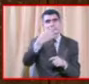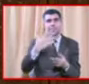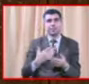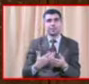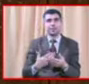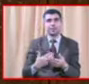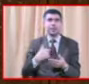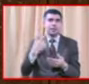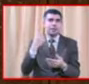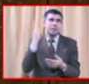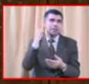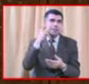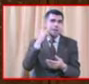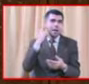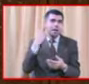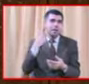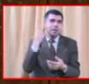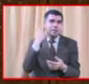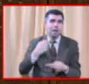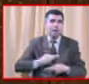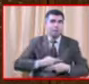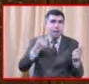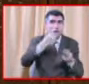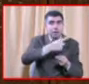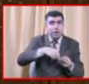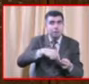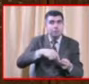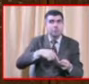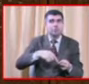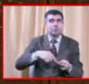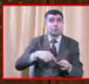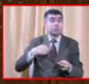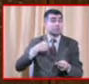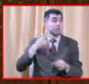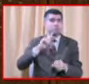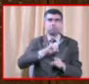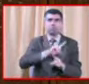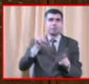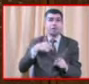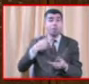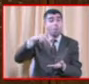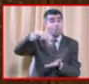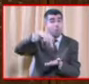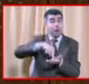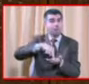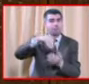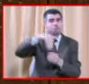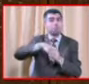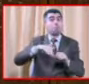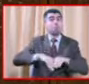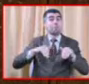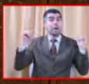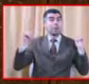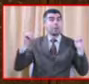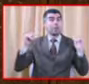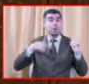بعد انا ما نقبلش هذه القضيه الا قالها شي واحد يتحمل المسؤوليه ديالو. انا ما قلتش ما تقالش، هذا لا يعقل. ومن هذا المره تنقولها كلها تحمل المسؤوليه. واش